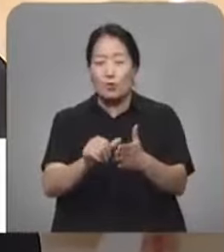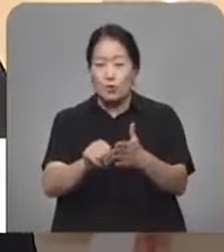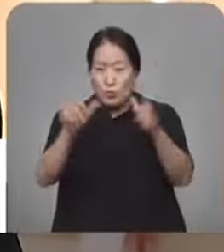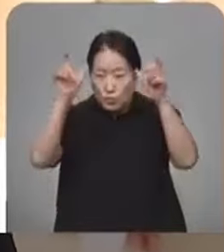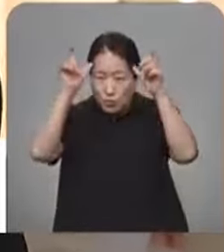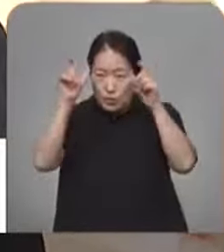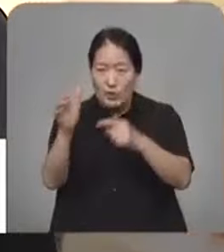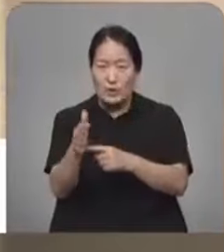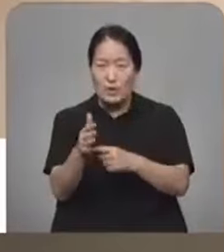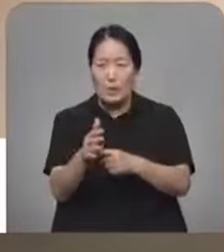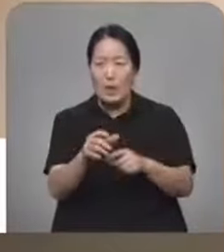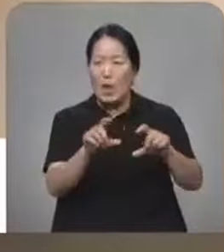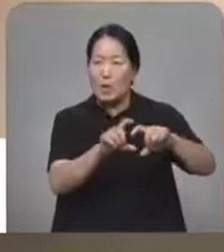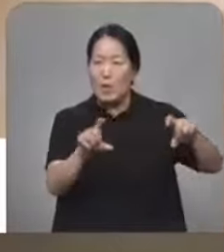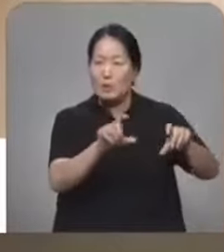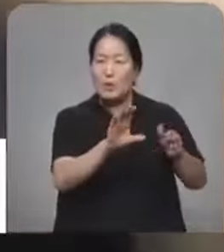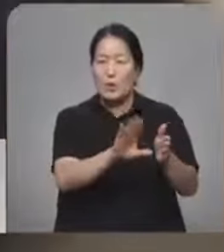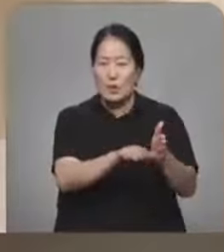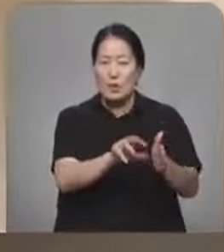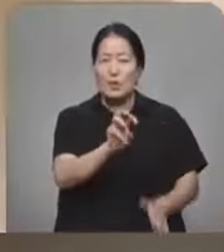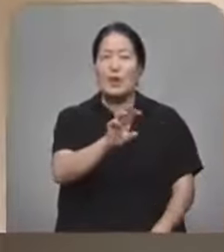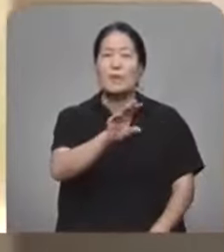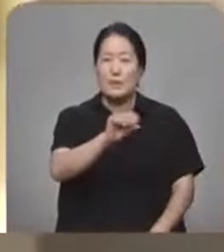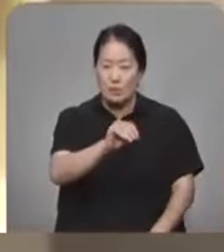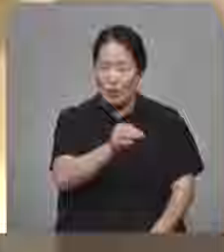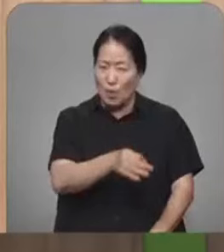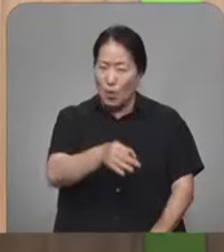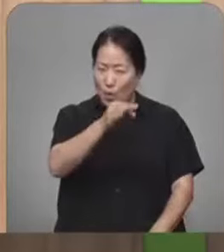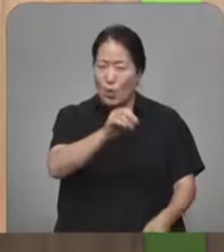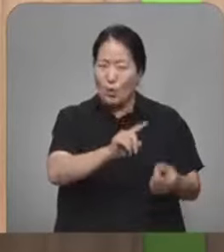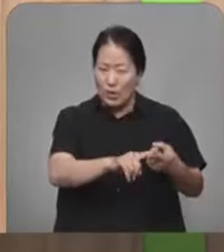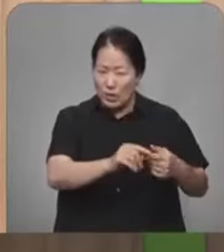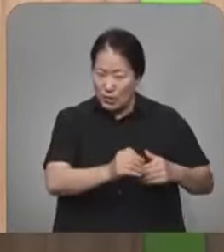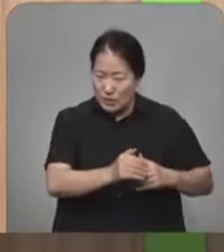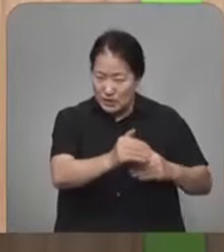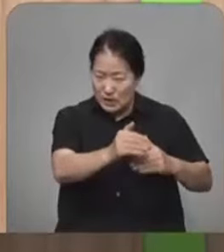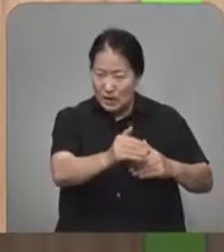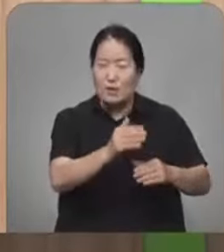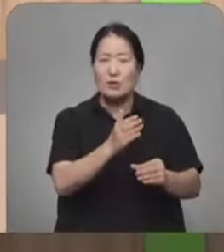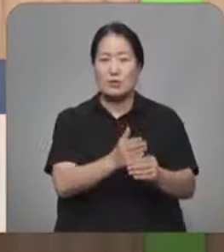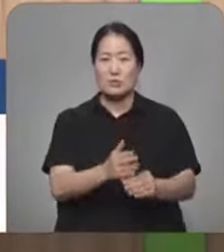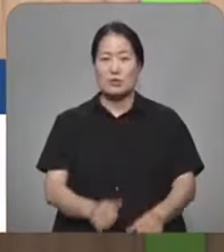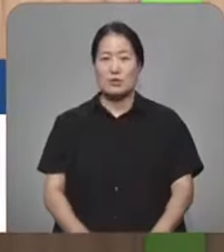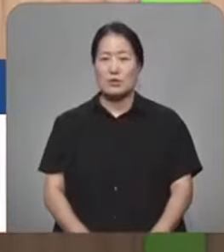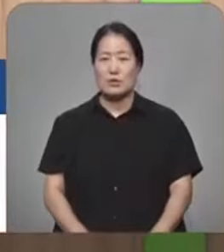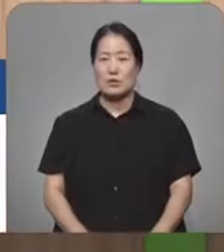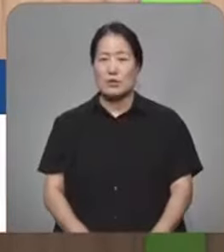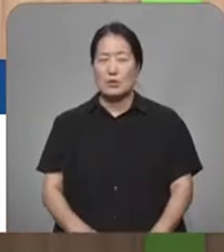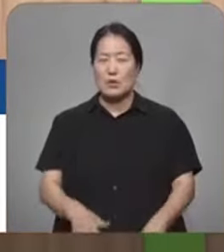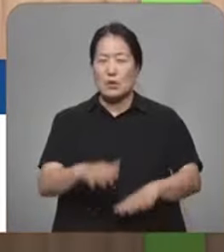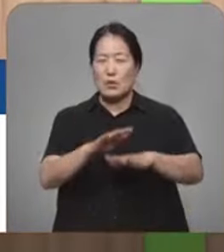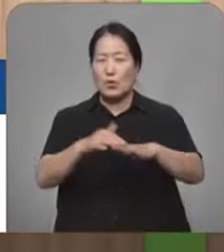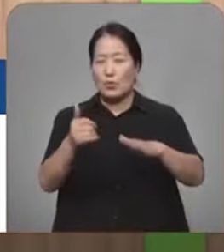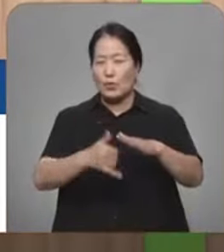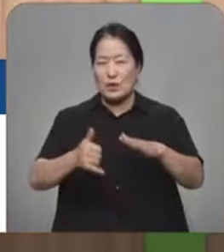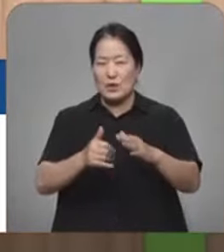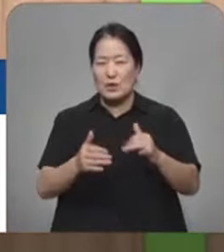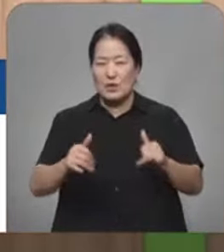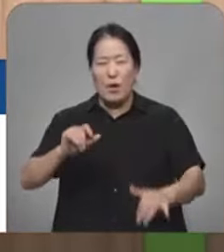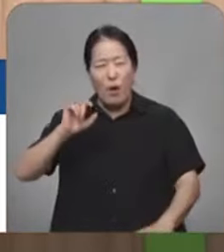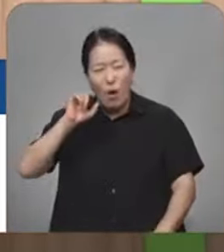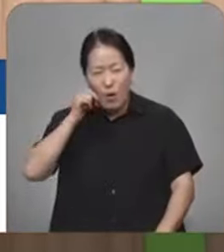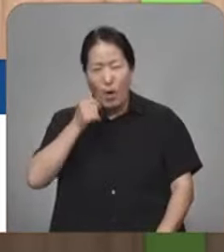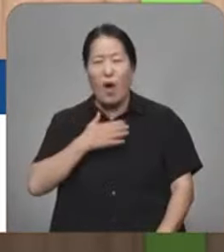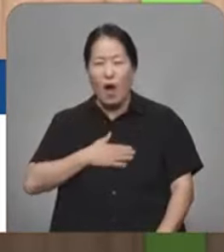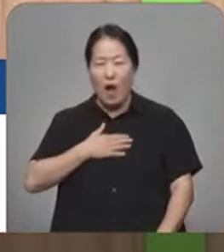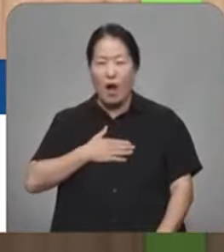30만 원까지 높이는 방안에 대해 의견을 수렴하고 있습니다. 농민들의 어려움을 충분히 귀담아 청취하고 그 내용을